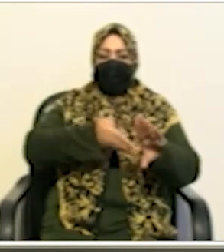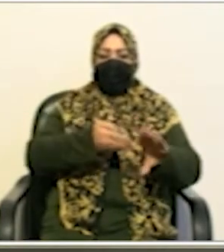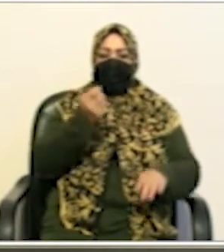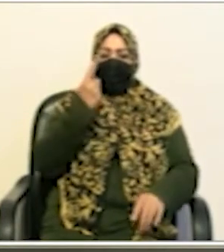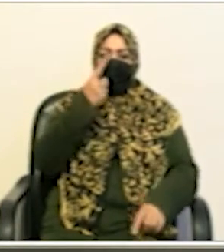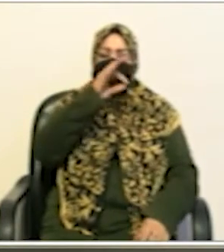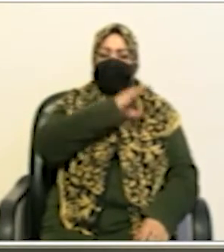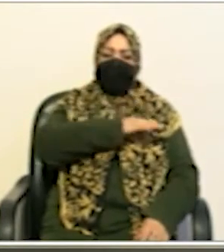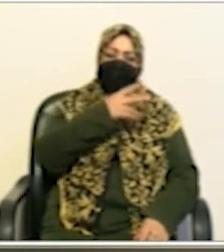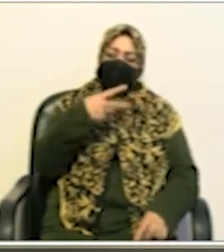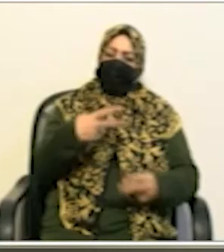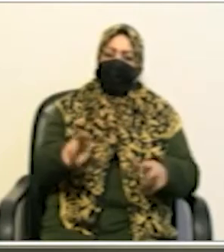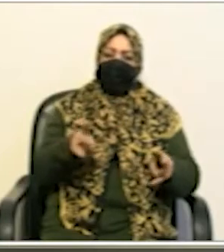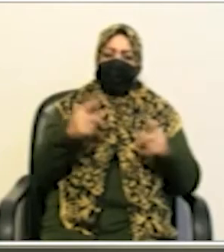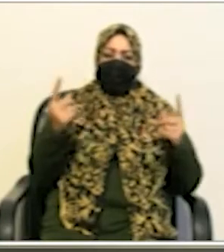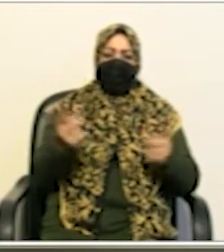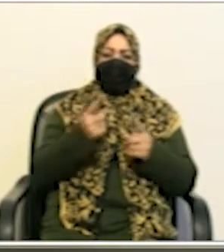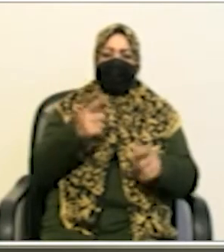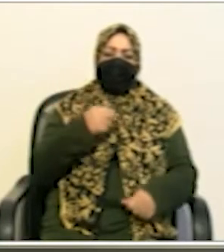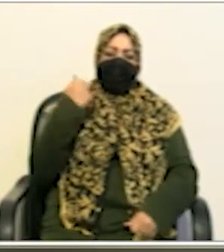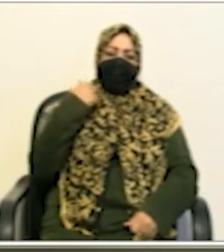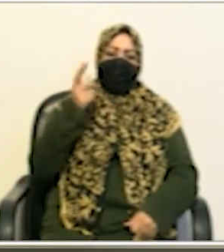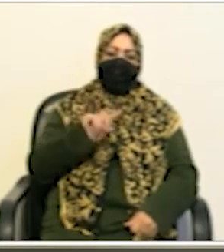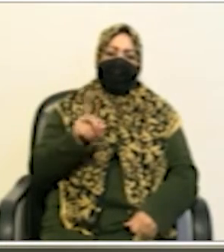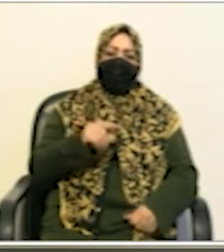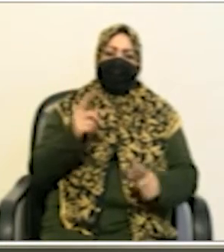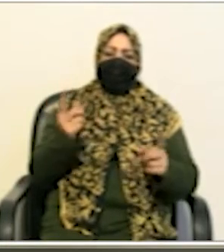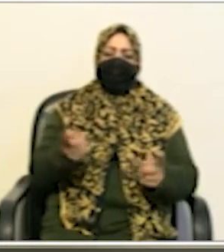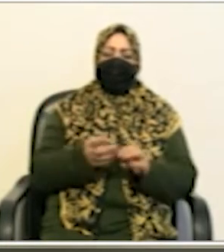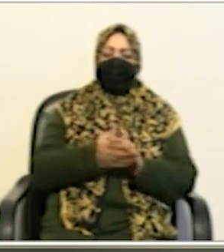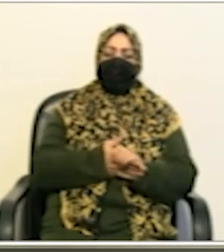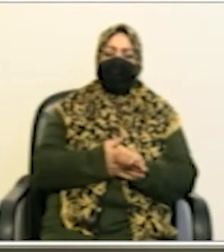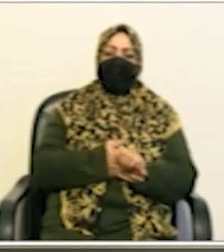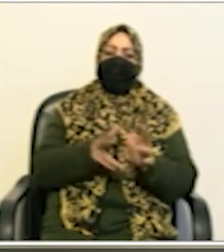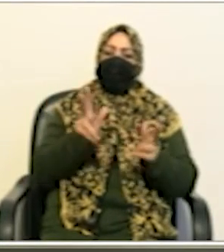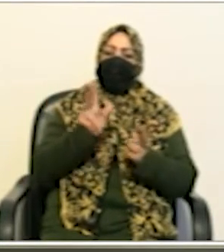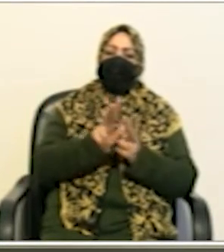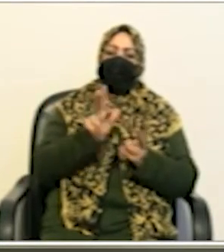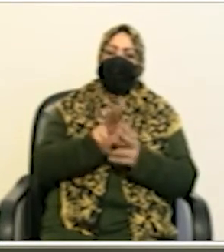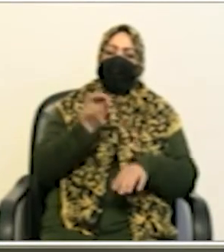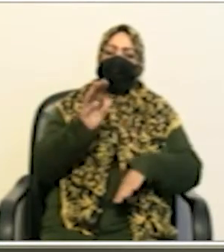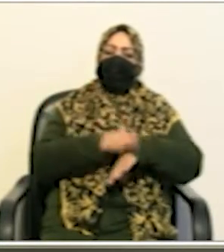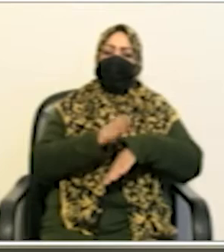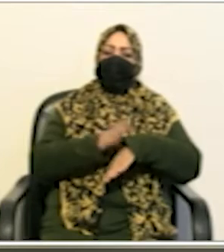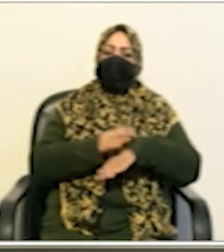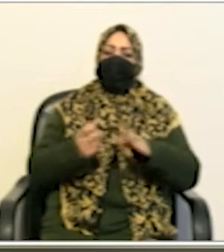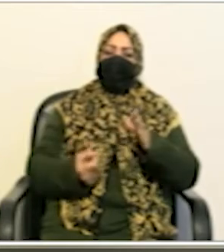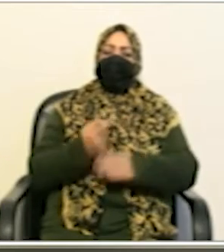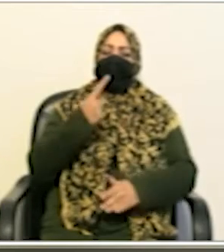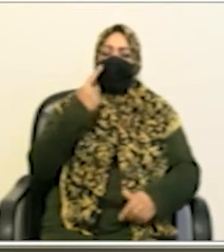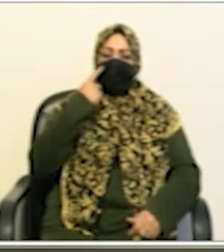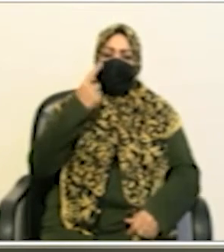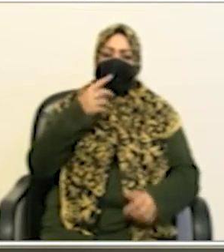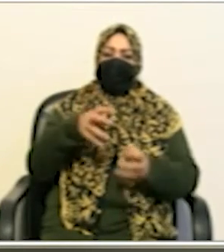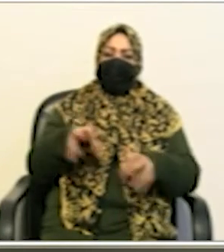اشكال ان شاء الله وليست من قبيل السلف ولهذا نحن الان محتاجون الى ان يعني نفرق الناس ما بين التاجر اللي يعطيك